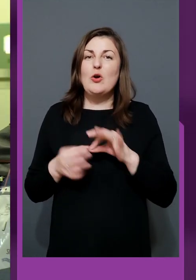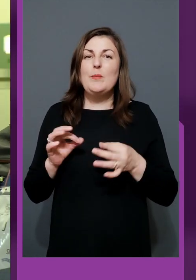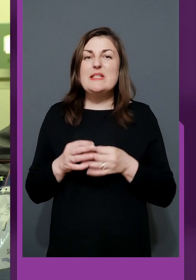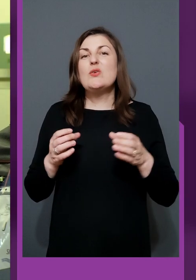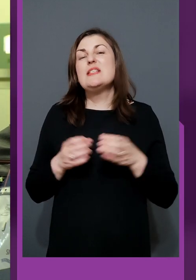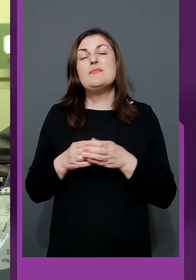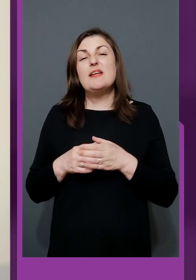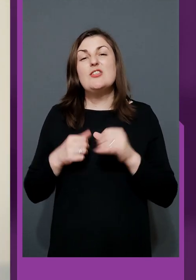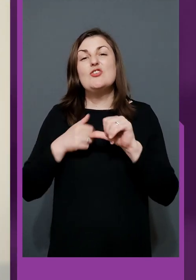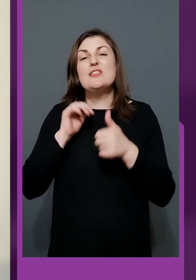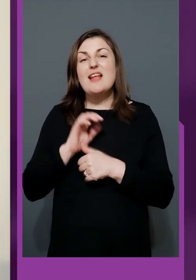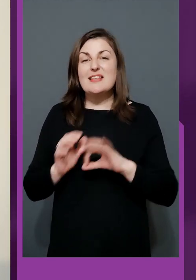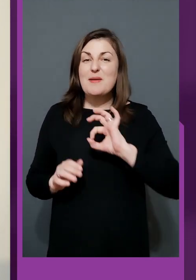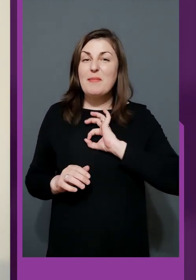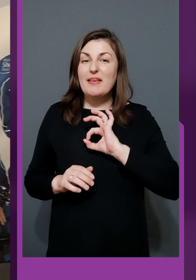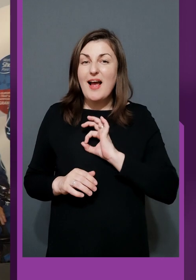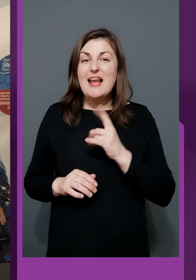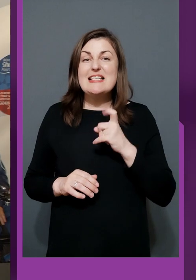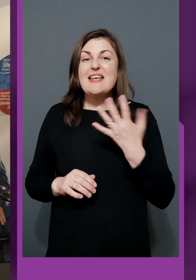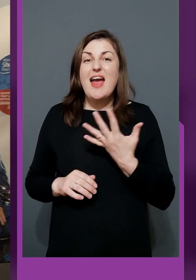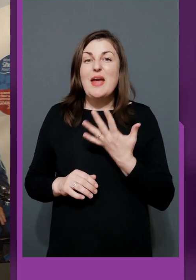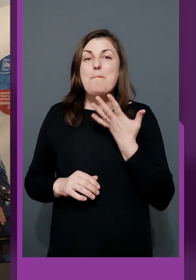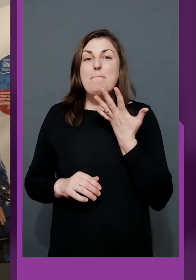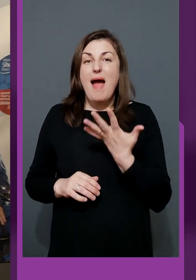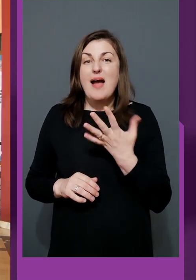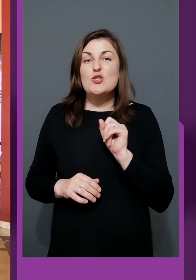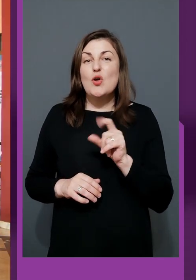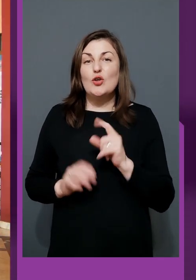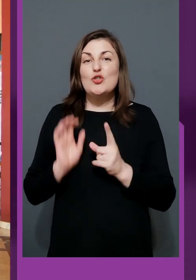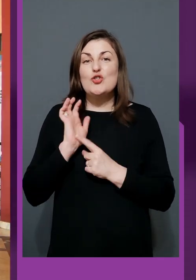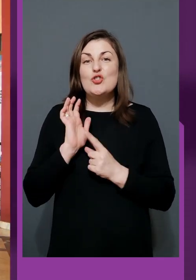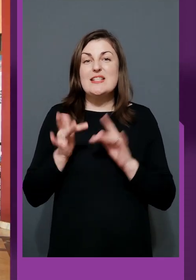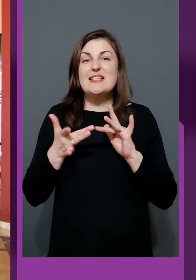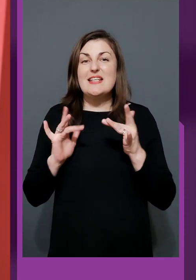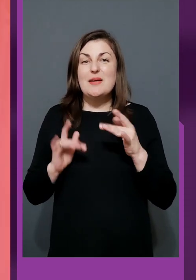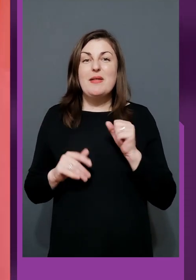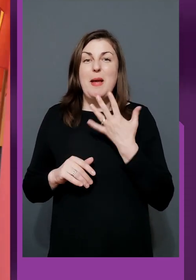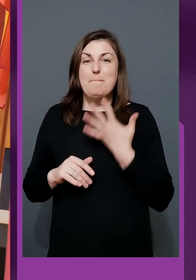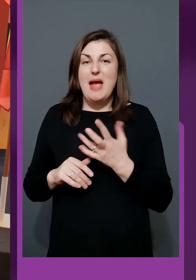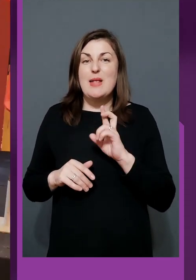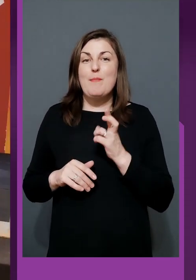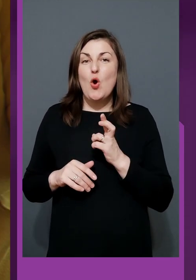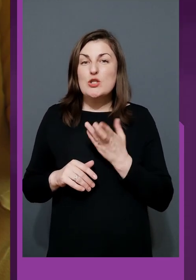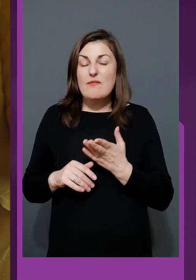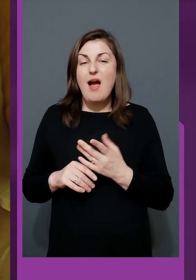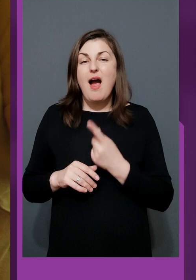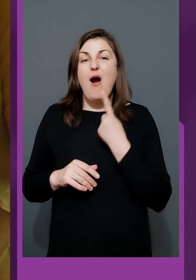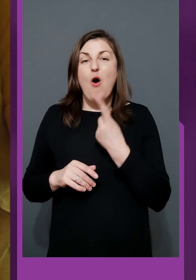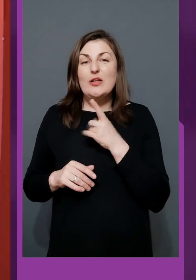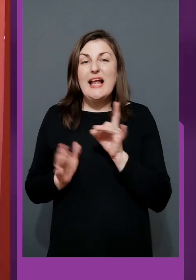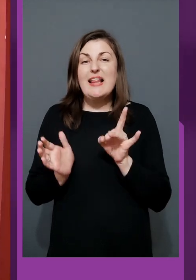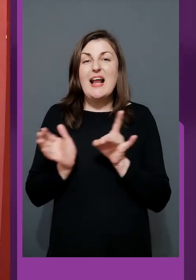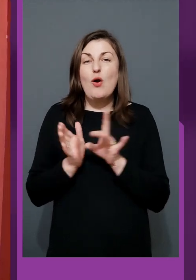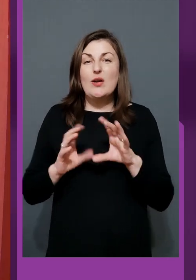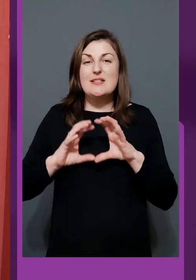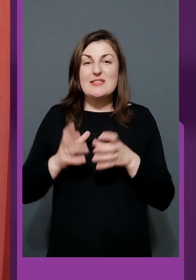збірною 16 медалей з яких п'ять золотих шість срібних та п'ять бронзових один рекорд